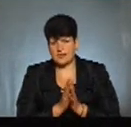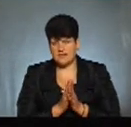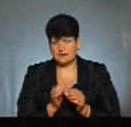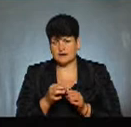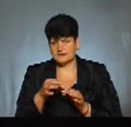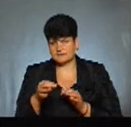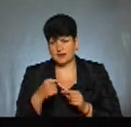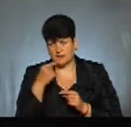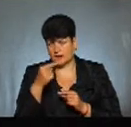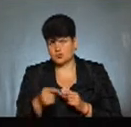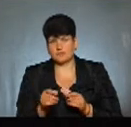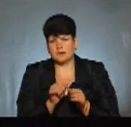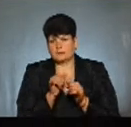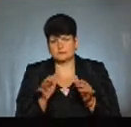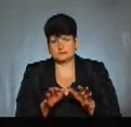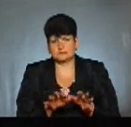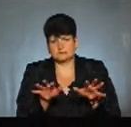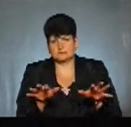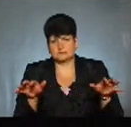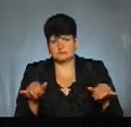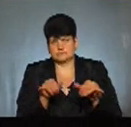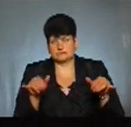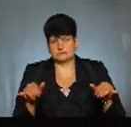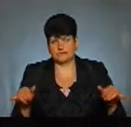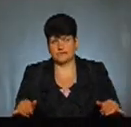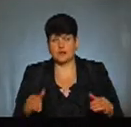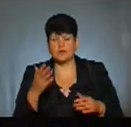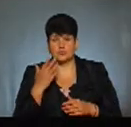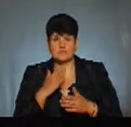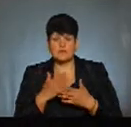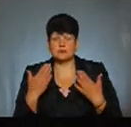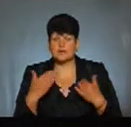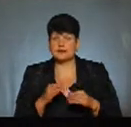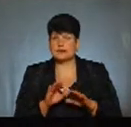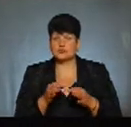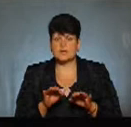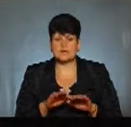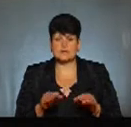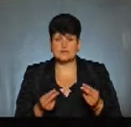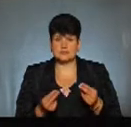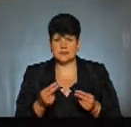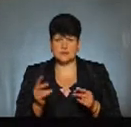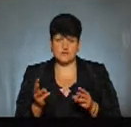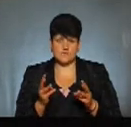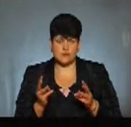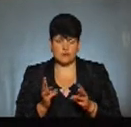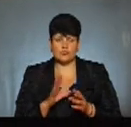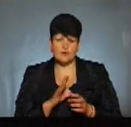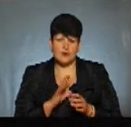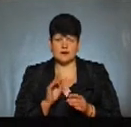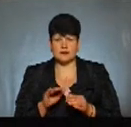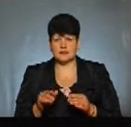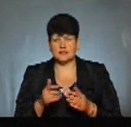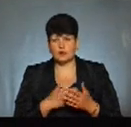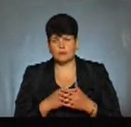міг розповсюдитися. Під час відпочинку не дозволяйте дітям гратися з вогнем. Часто буває, що діти люблять